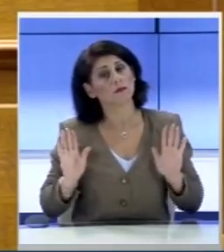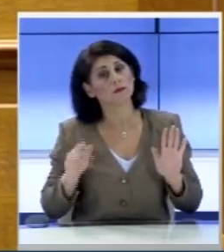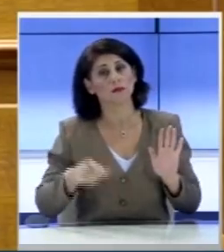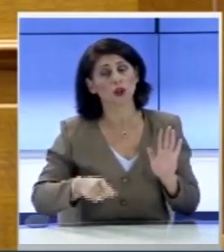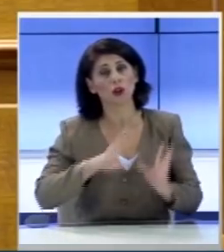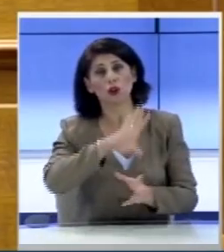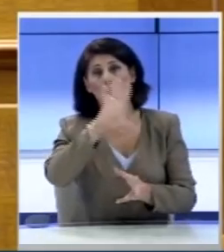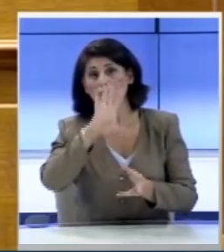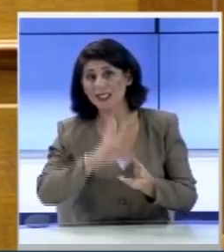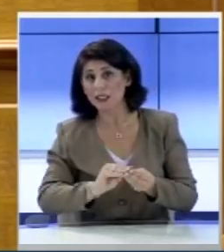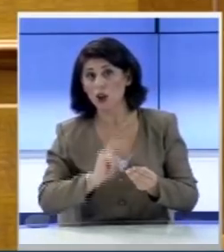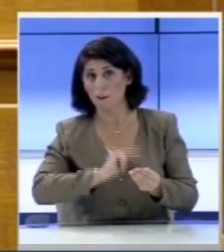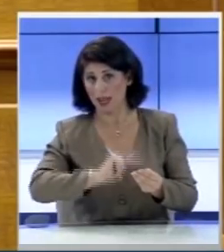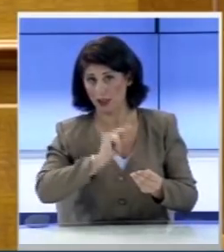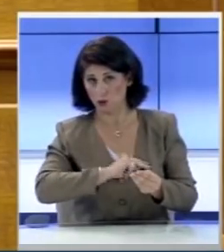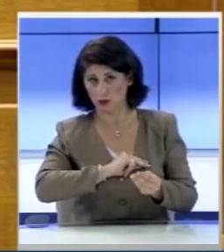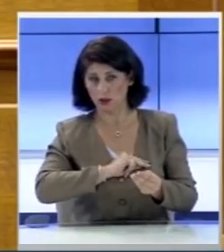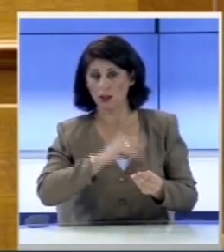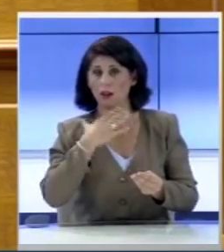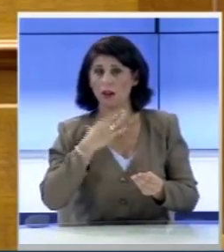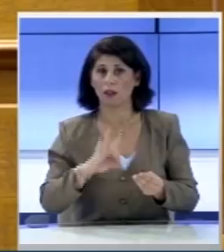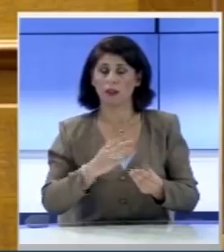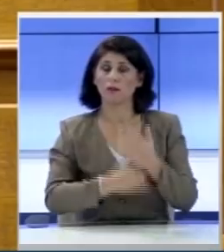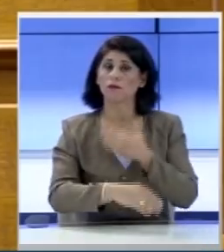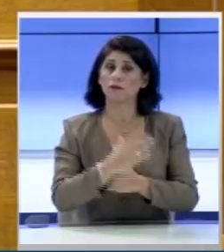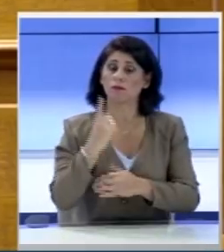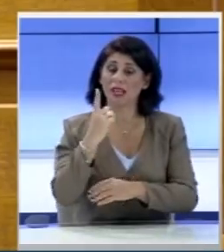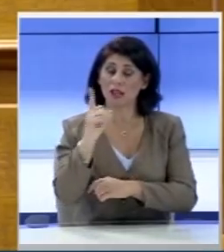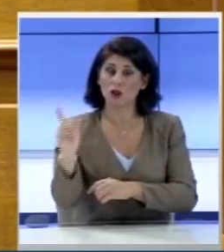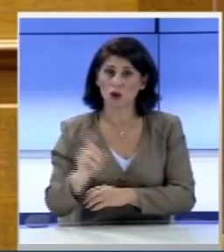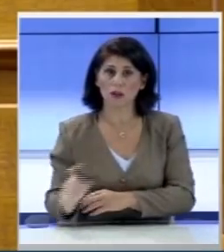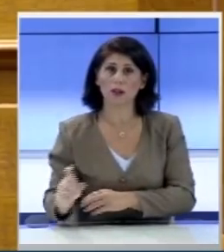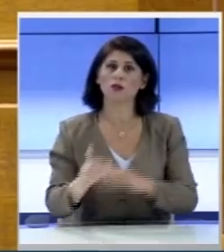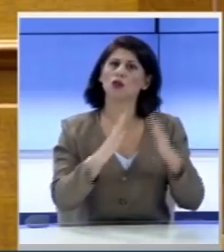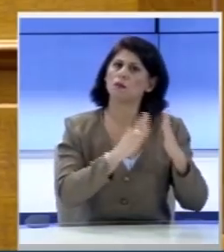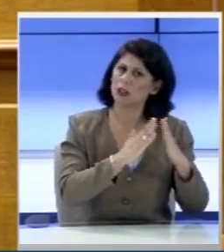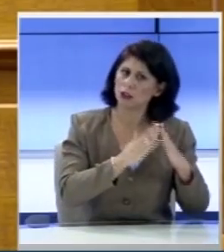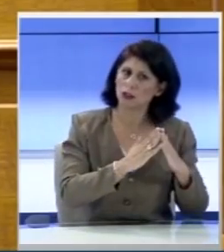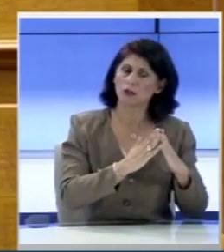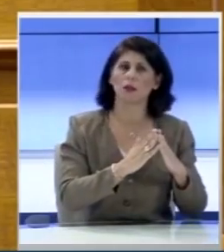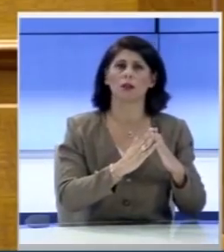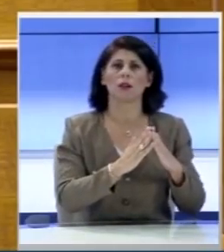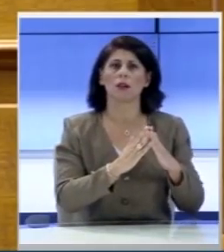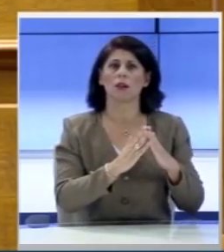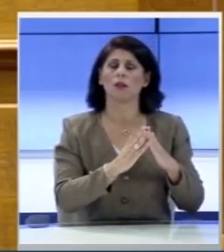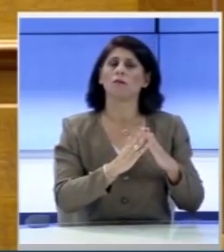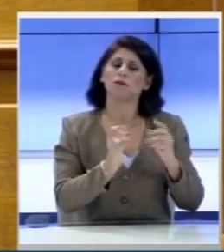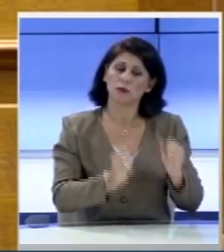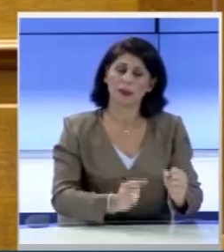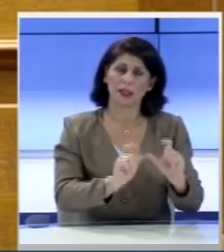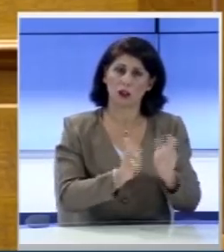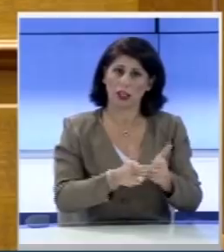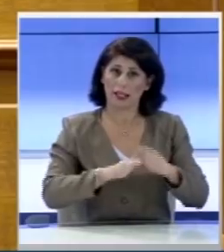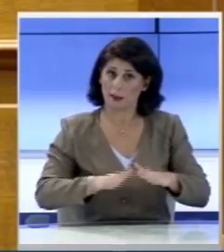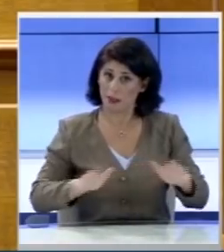το σύνολο της περιουσίας του, δηλαδή η κόπη μιας ζωής, η πρώτη κατοικία, το σπίτι που στεγάζει την οικογένεια,